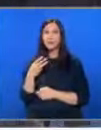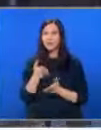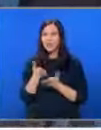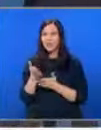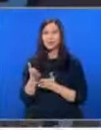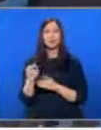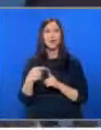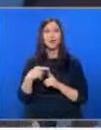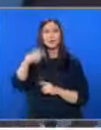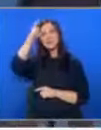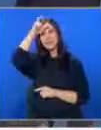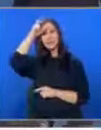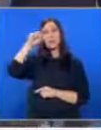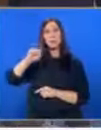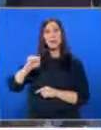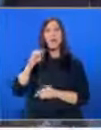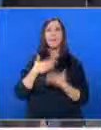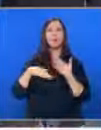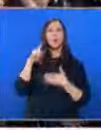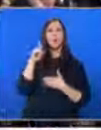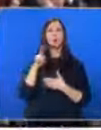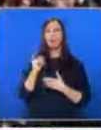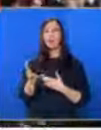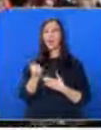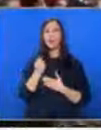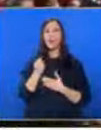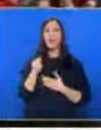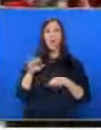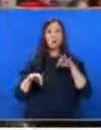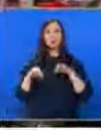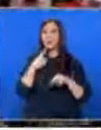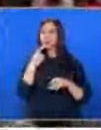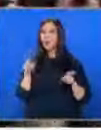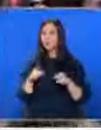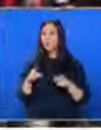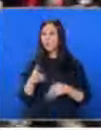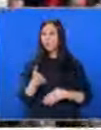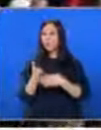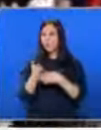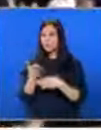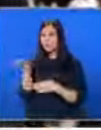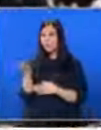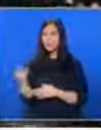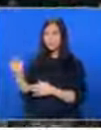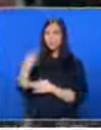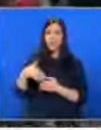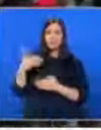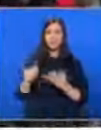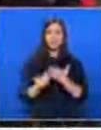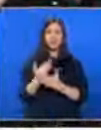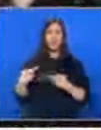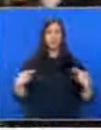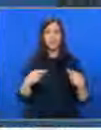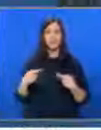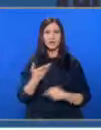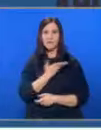насочени към ислямистката партия на благоденствието, която отнема от гласовете за управляващите. Подкрепата за нея се удвои след началото на